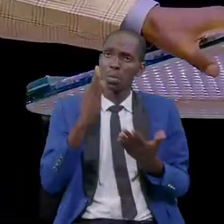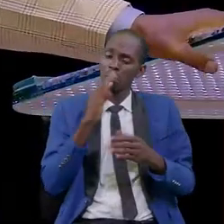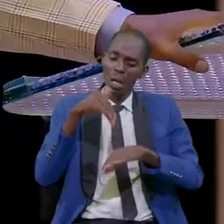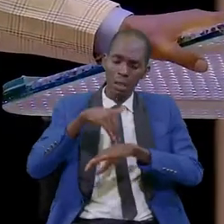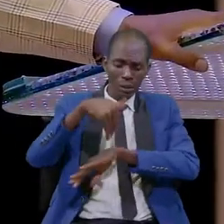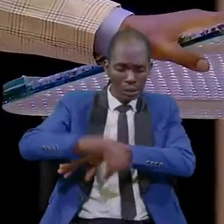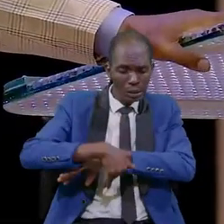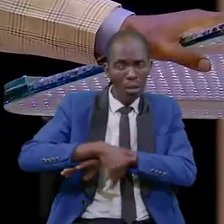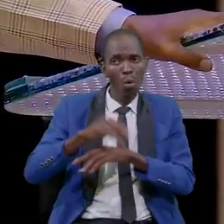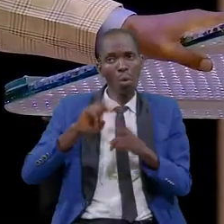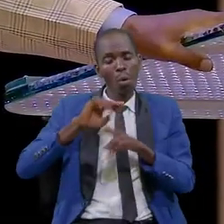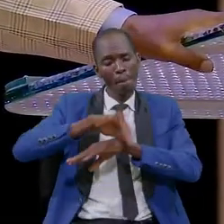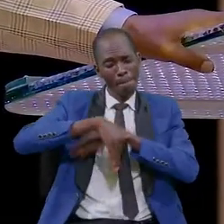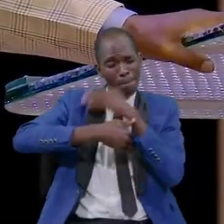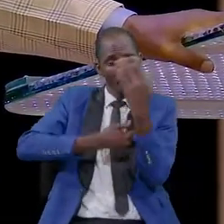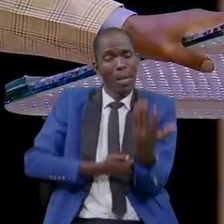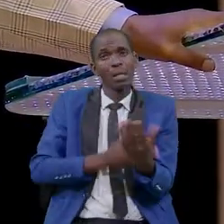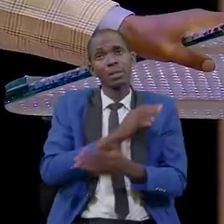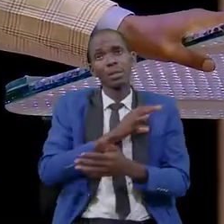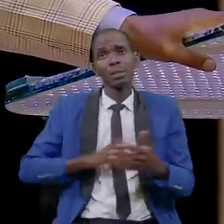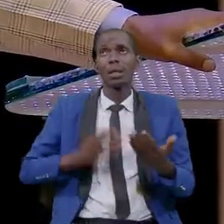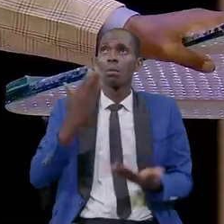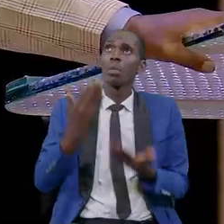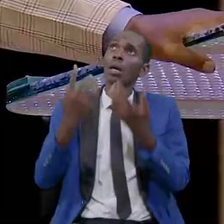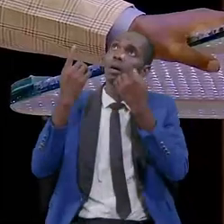prêt? Parce que la nuit